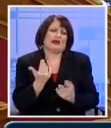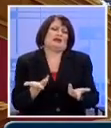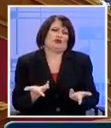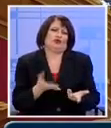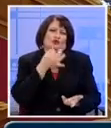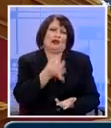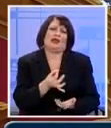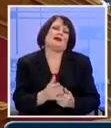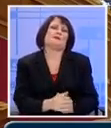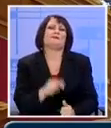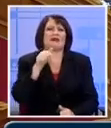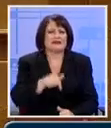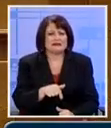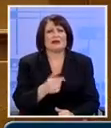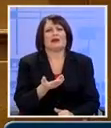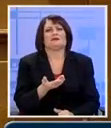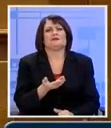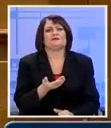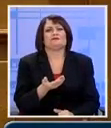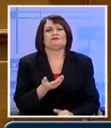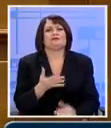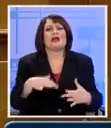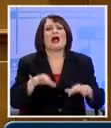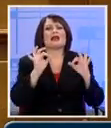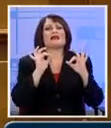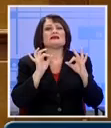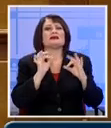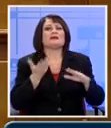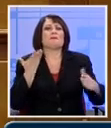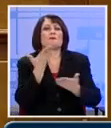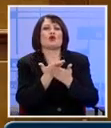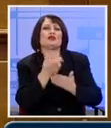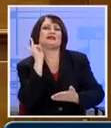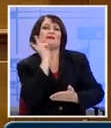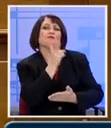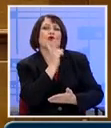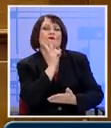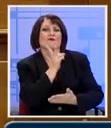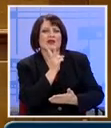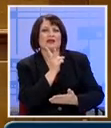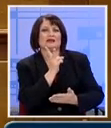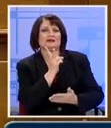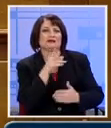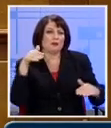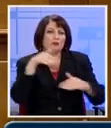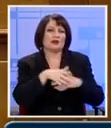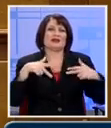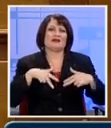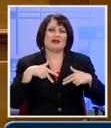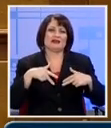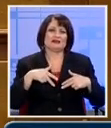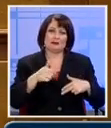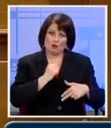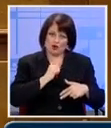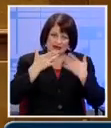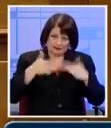Ξεκινήσατε, κύριε Τσίπρα, απόψε την πρόταση Μομφής για να μας ρίξετε και ζητήσατε στο τέλος να παραιτηθούμε